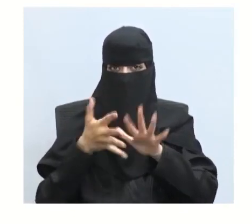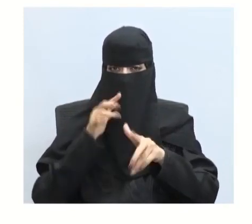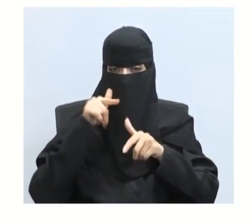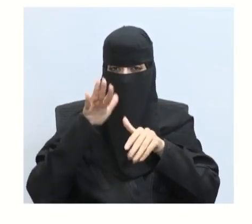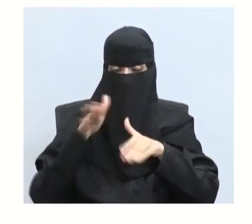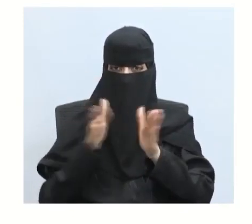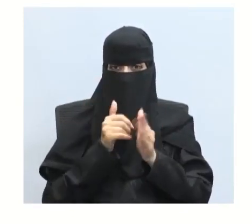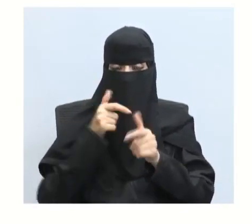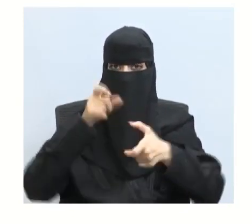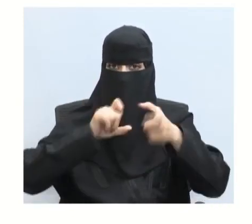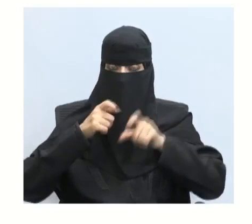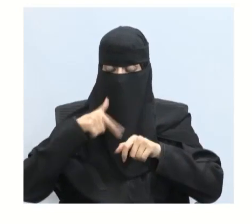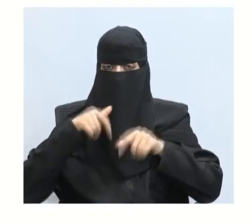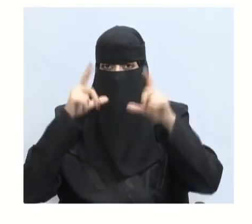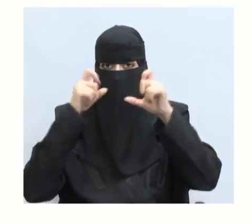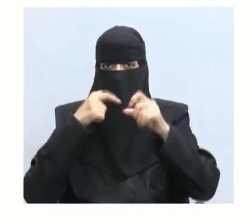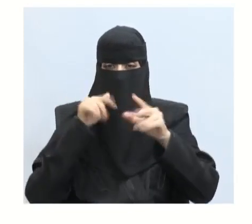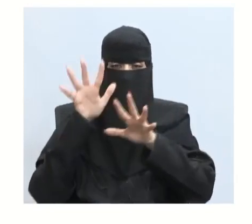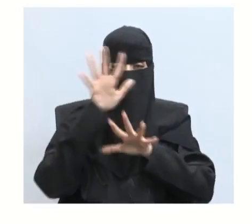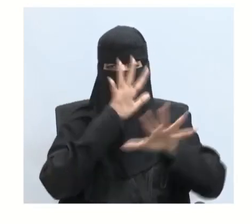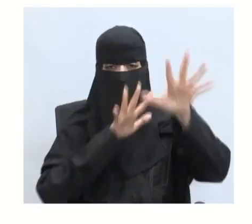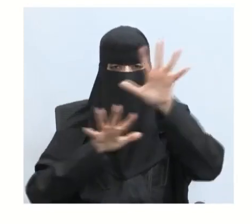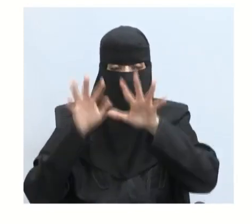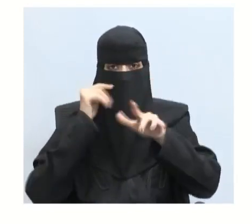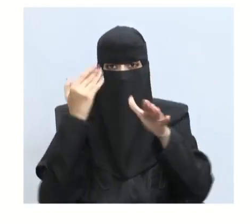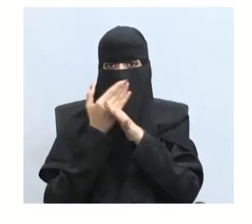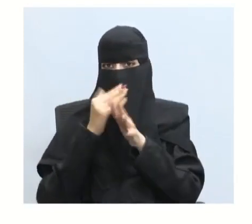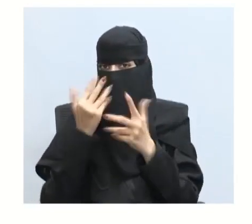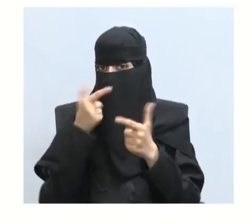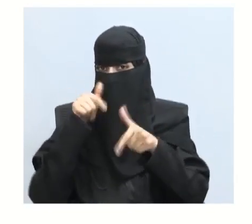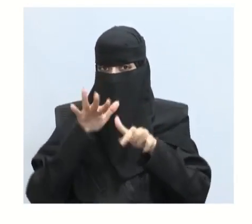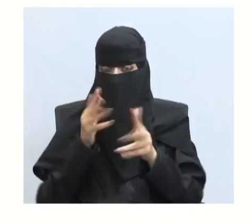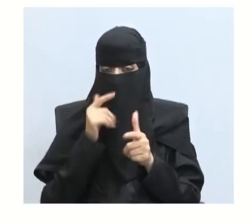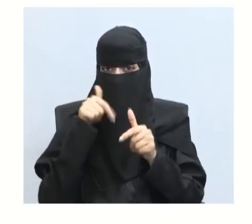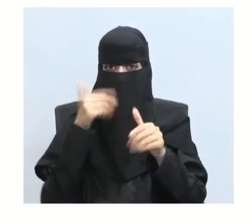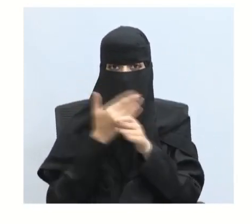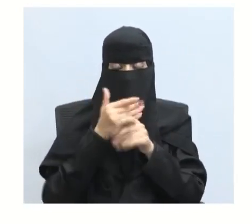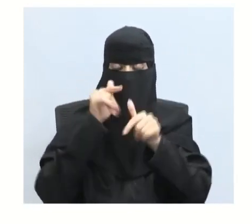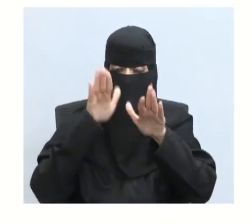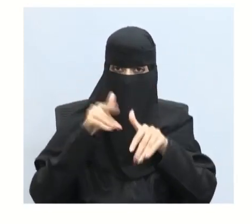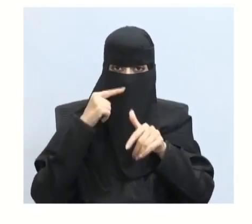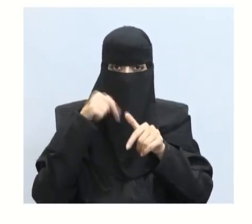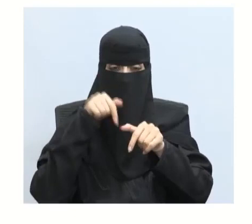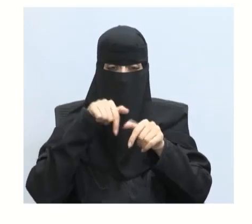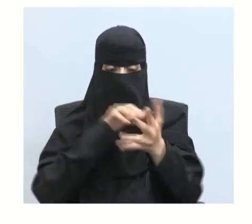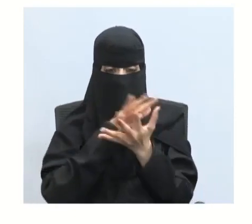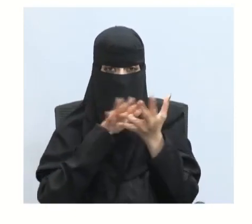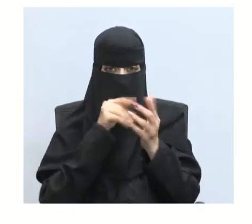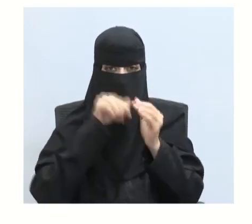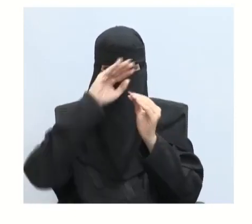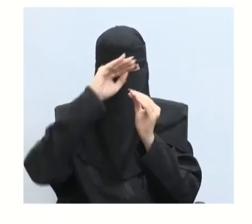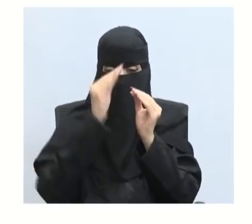الحالات تتكون صوره مشوشه والسبب ماذا احسنت بسبب وجود عيب في المراه